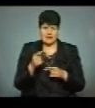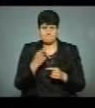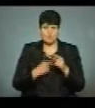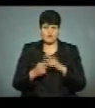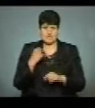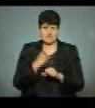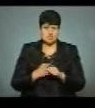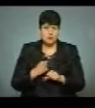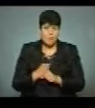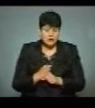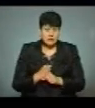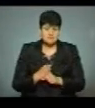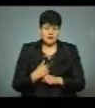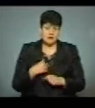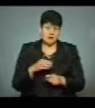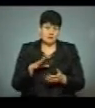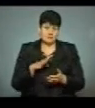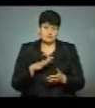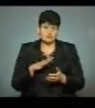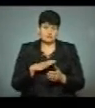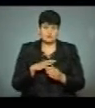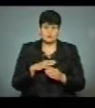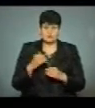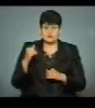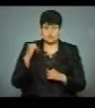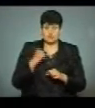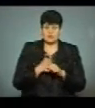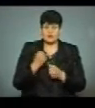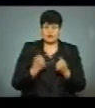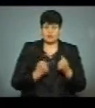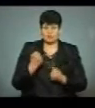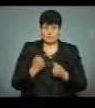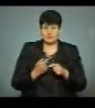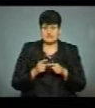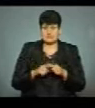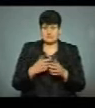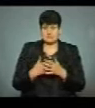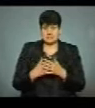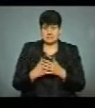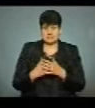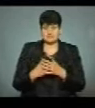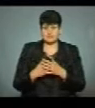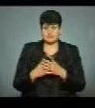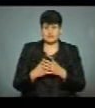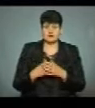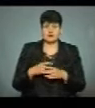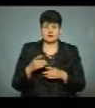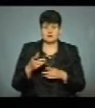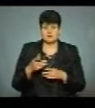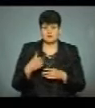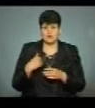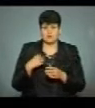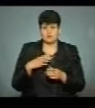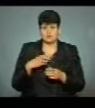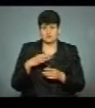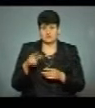з роботи. І я знаходився зараз, позаду мене працює автомобіль, це приблизно де задні колеса цього автомобіля, знаходився я,